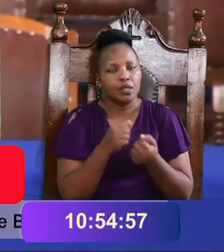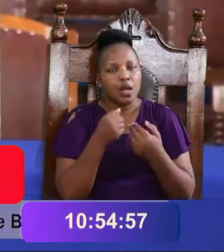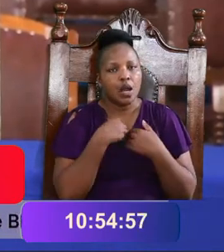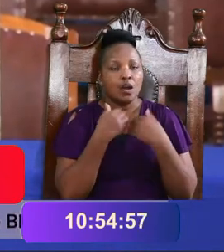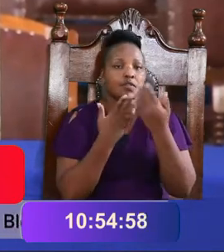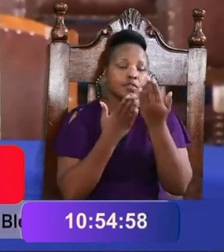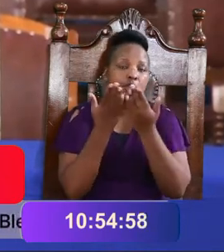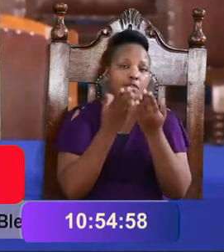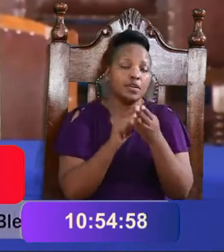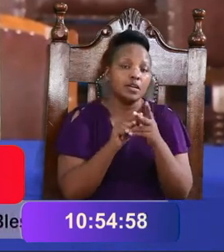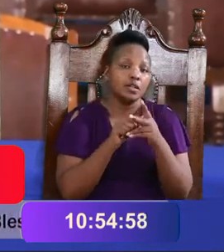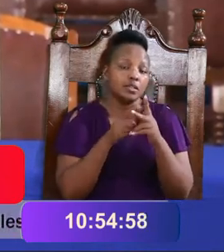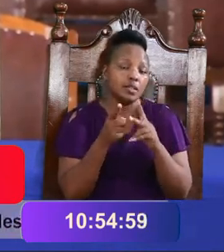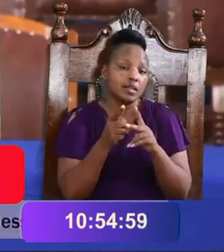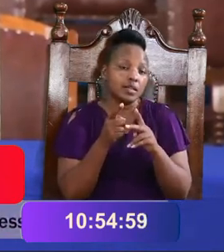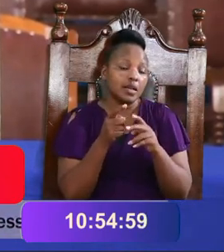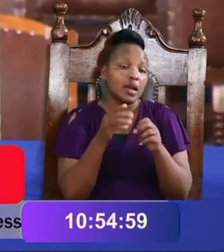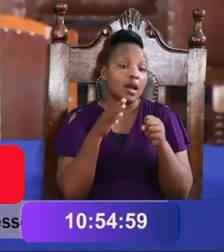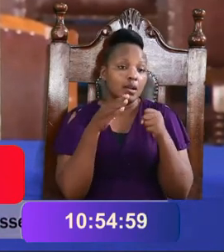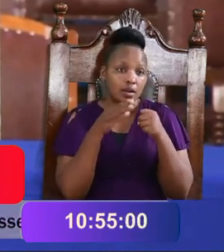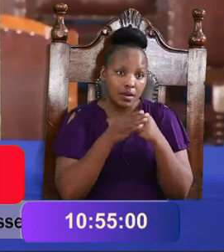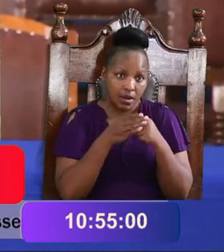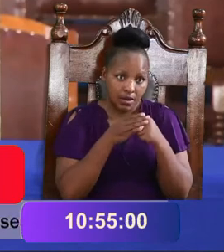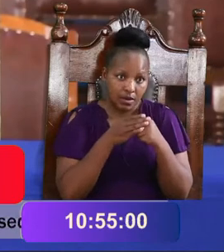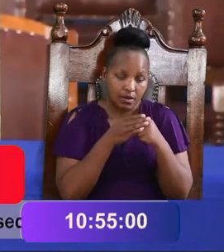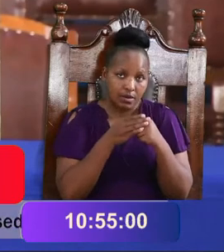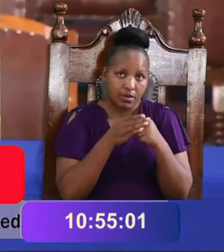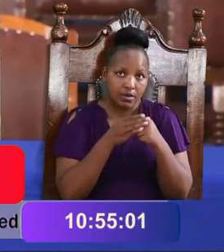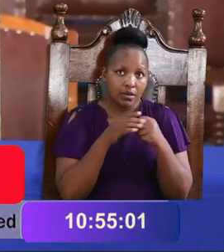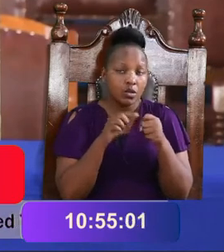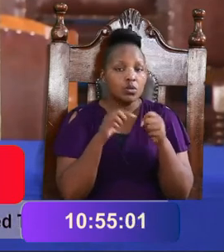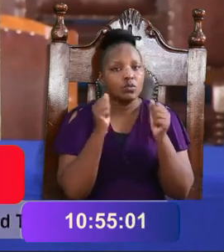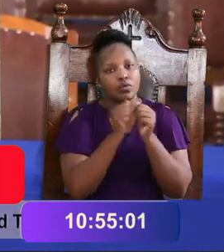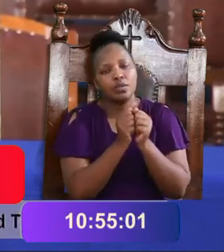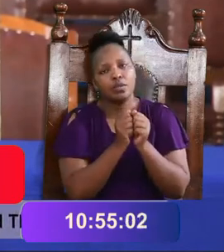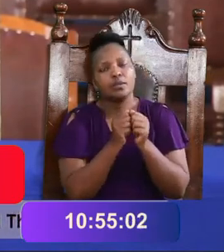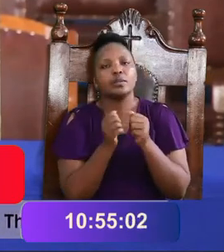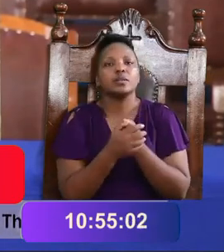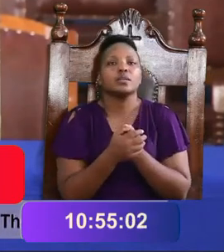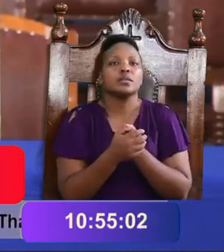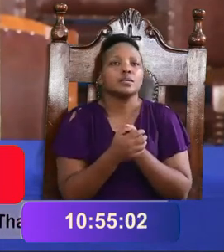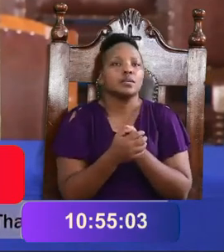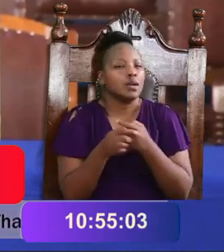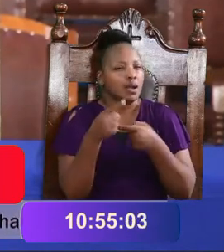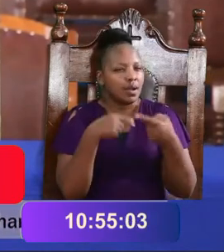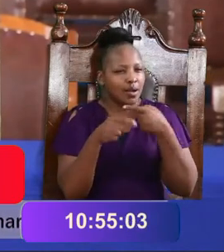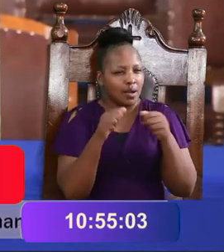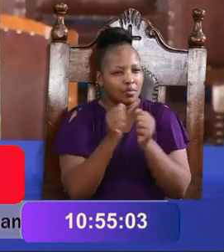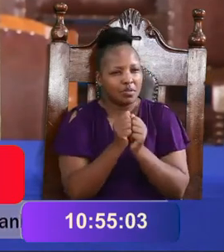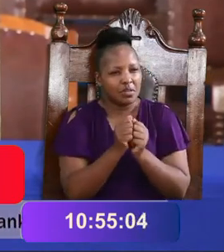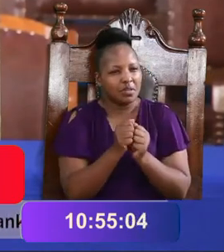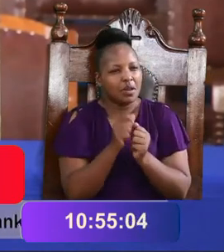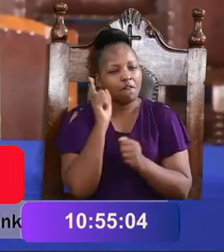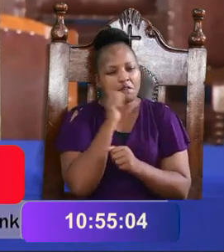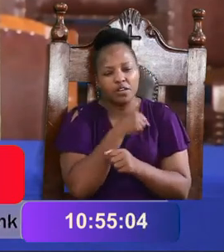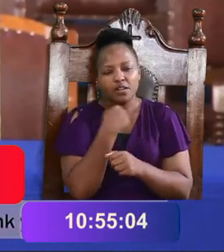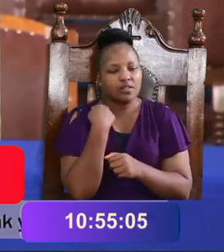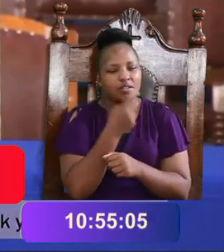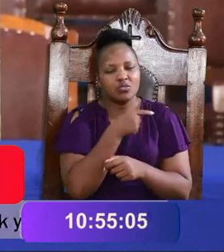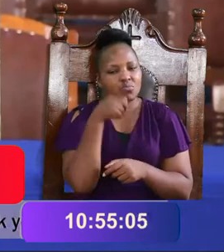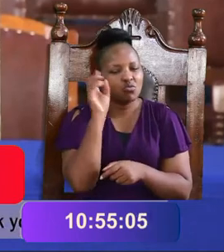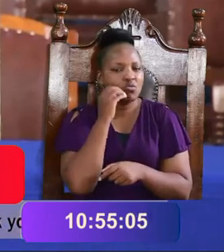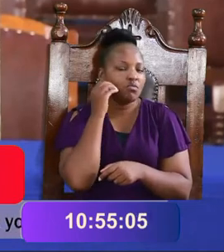ambayo itaanza saa 3 to saa 4 strictly. Ukija saa 4 utakutana na sisi tukienda